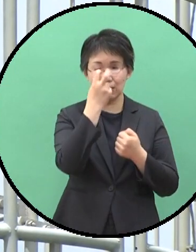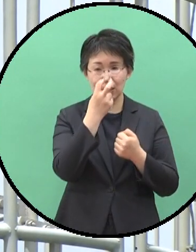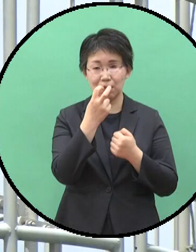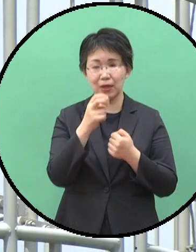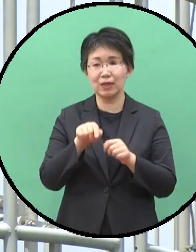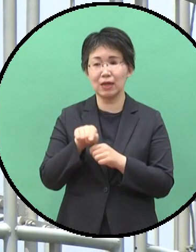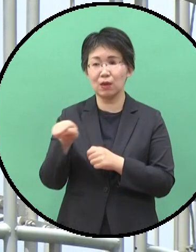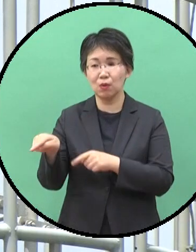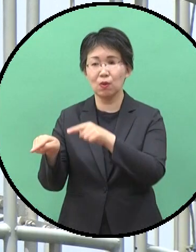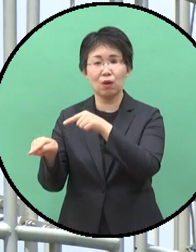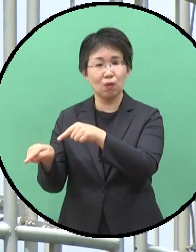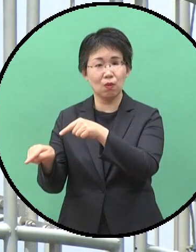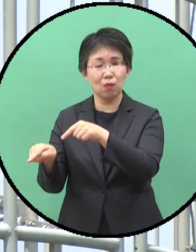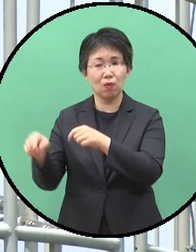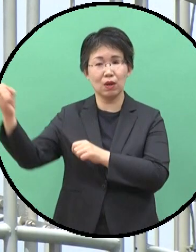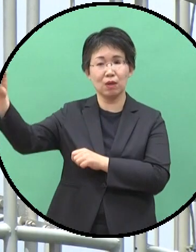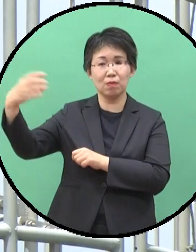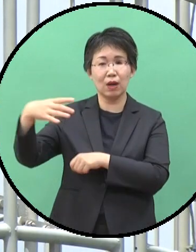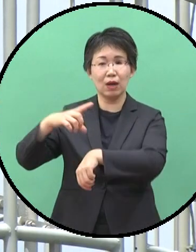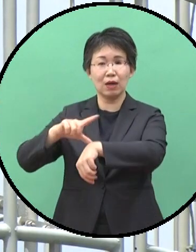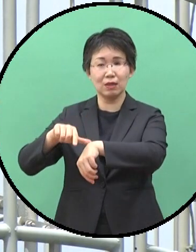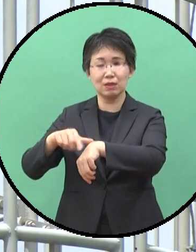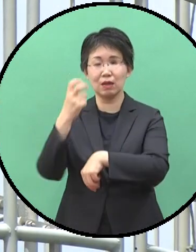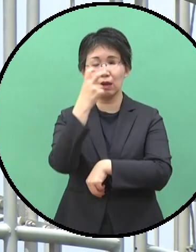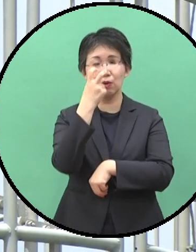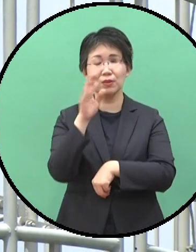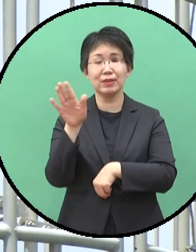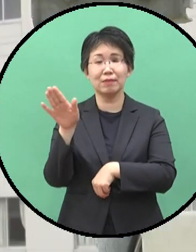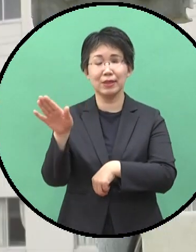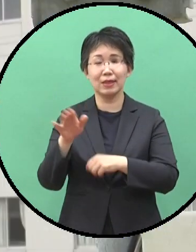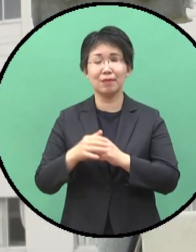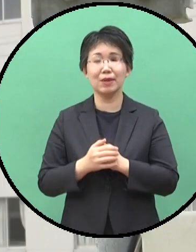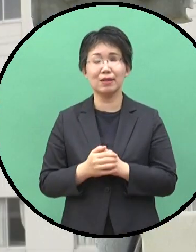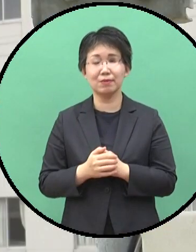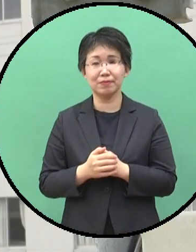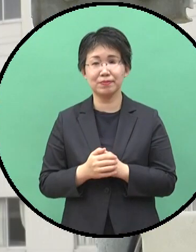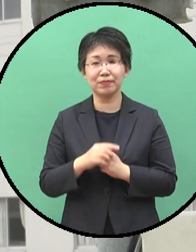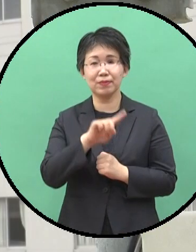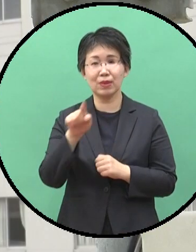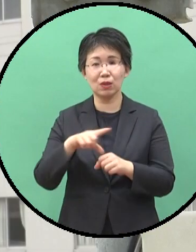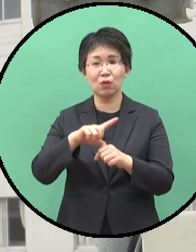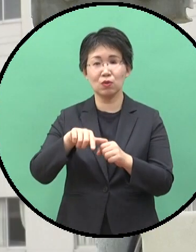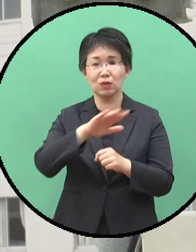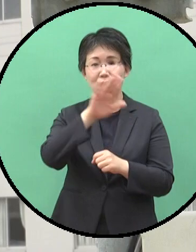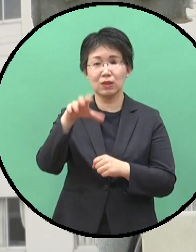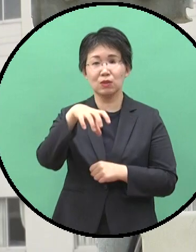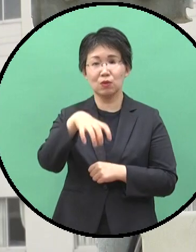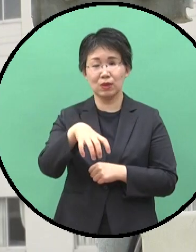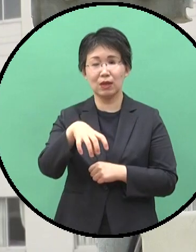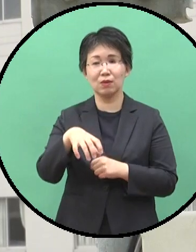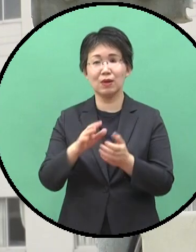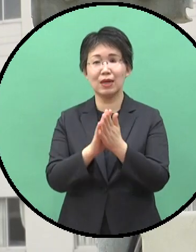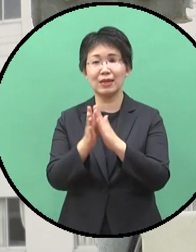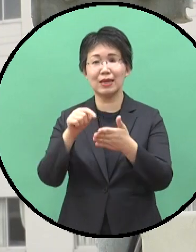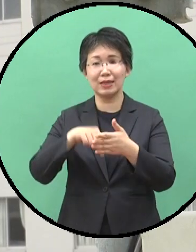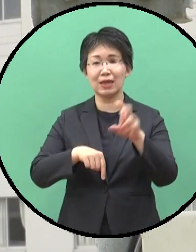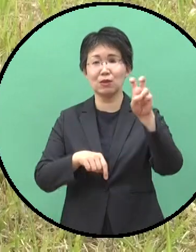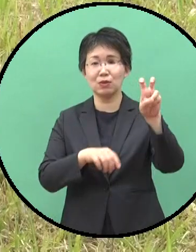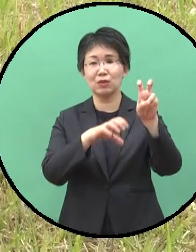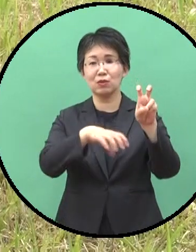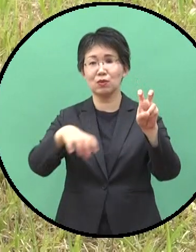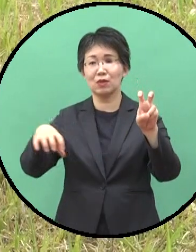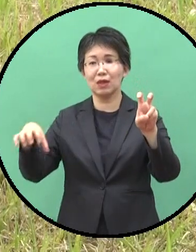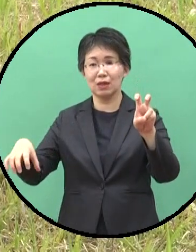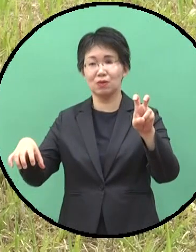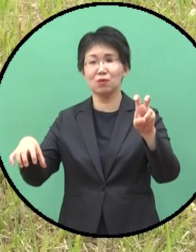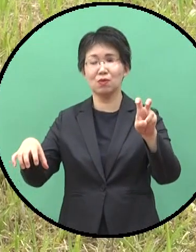下に突き出た機械の方で日照時間の方を測っております。 通知法気象台を含め県内20カ